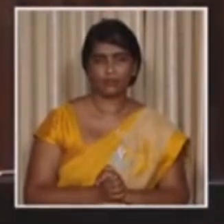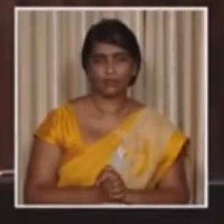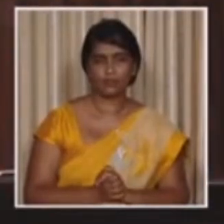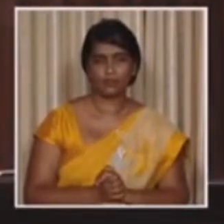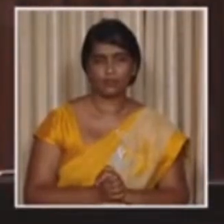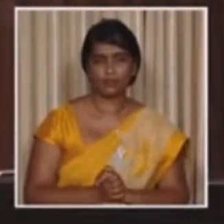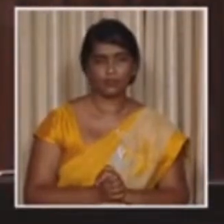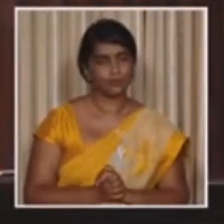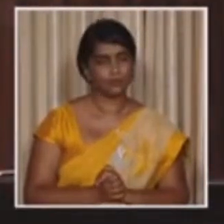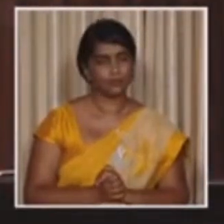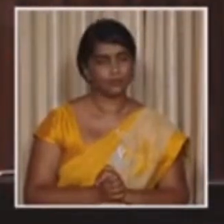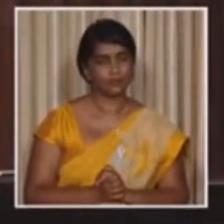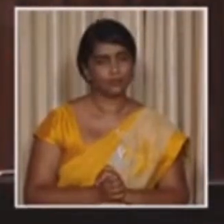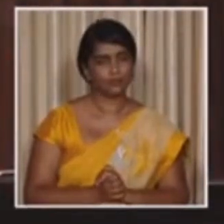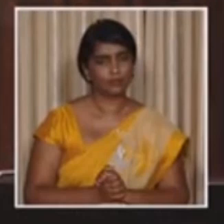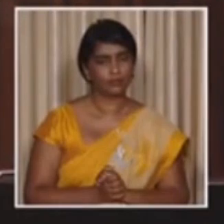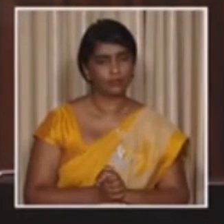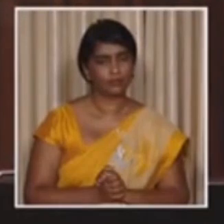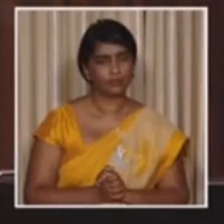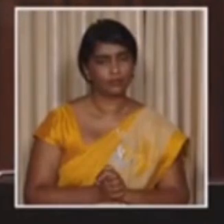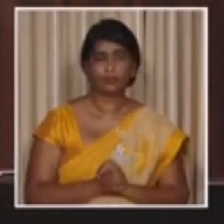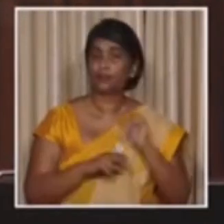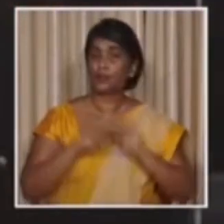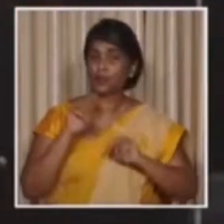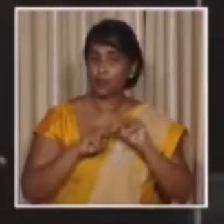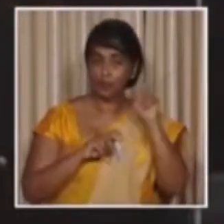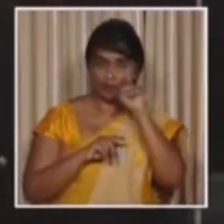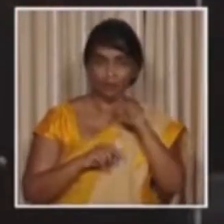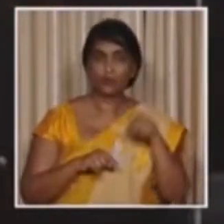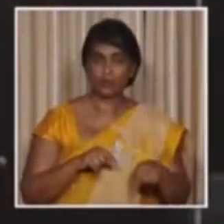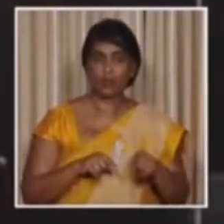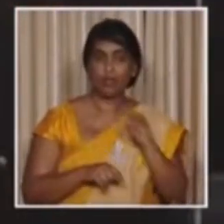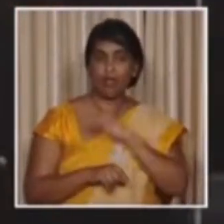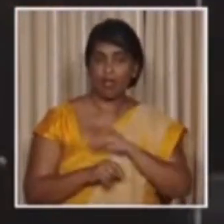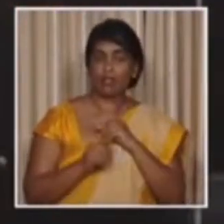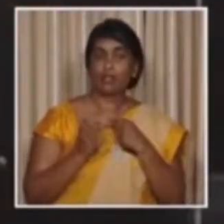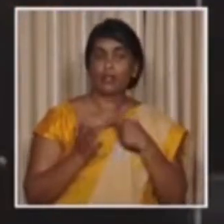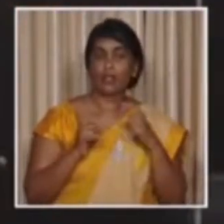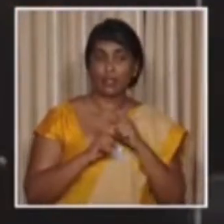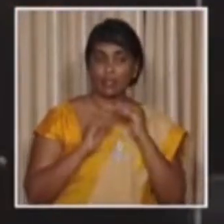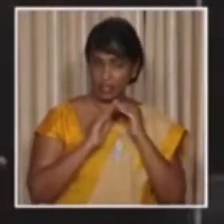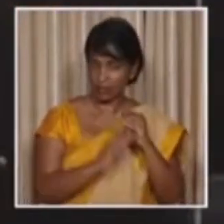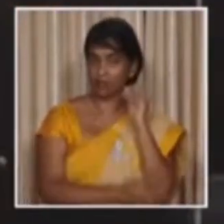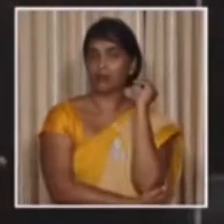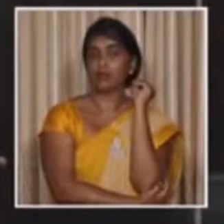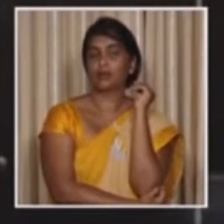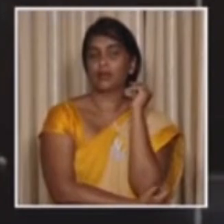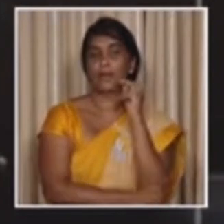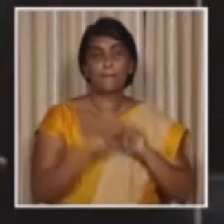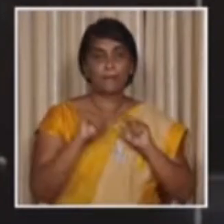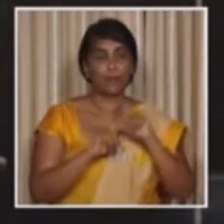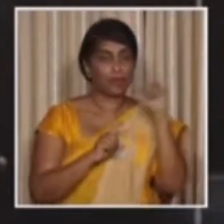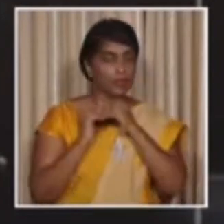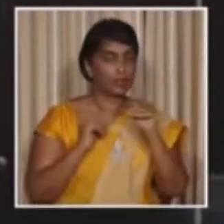නැහැ කබීර ශිමන්තුමා පෙබ්‍රවාරි මාසේ මේ මාසේ ආදායම් බදු දෙපාර්තමේන්තුවෙන් පෙබ්‍රවාරි පළවෙනිදා